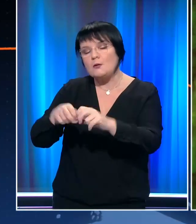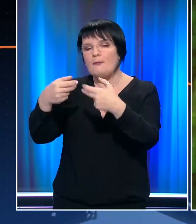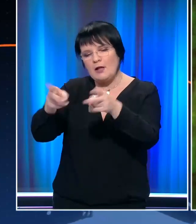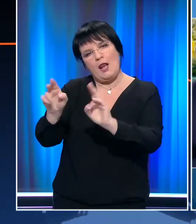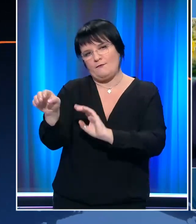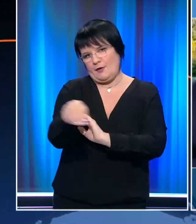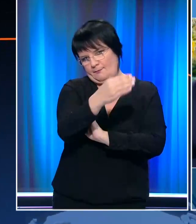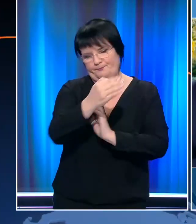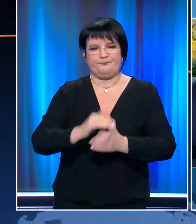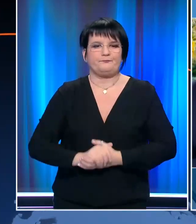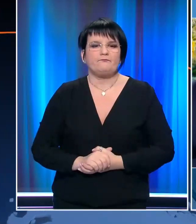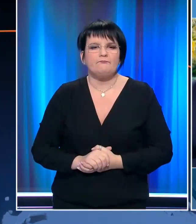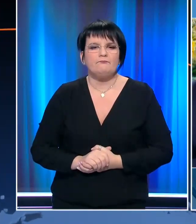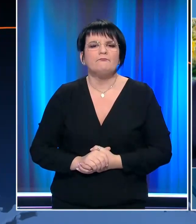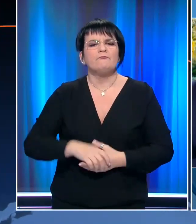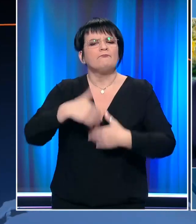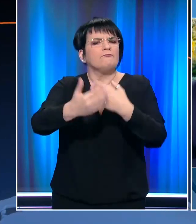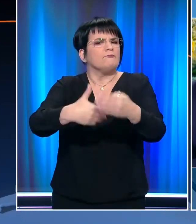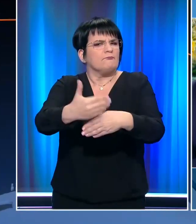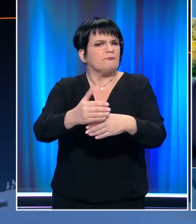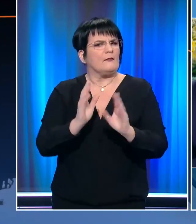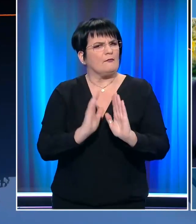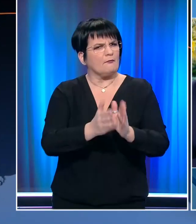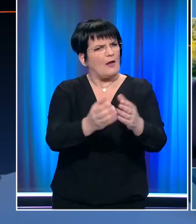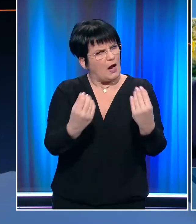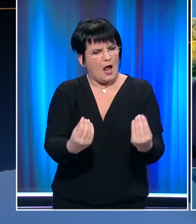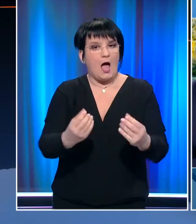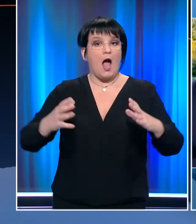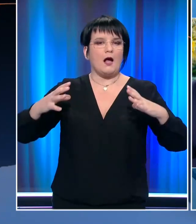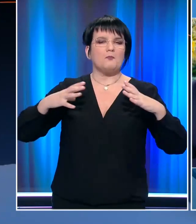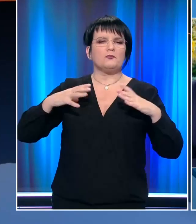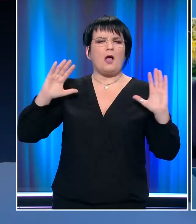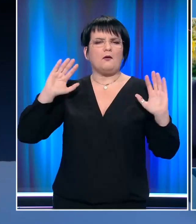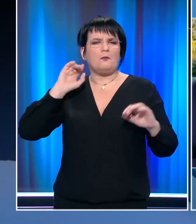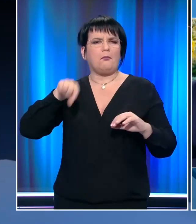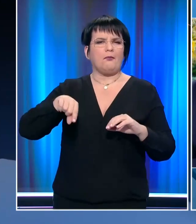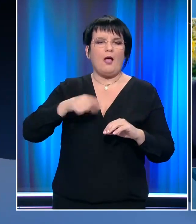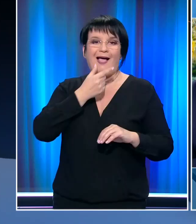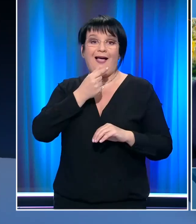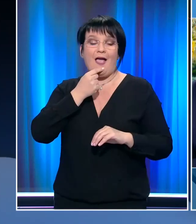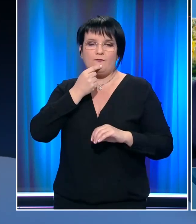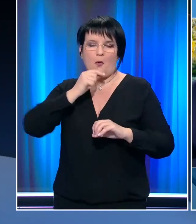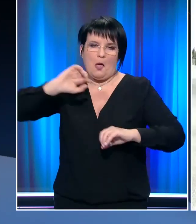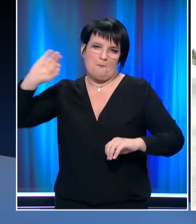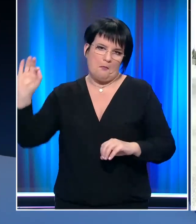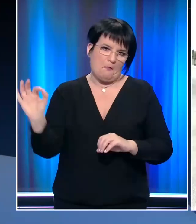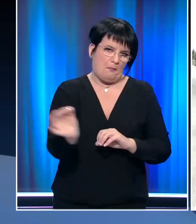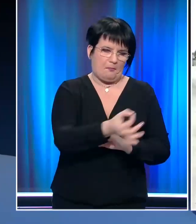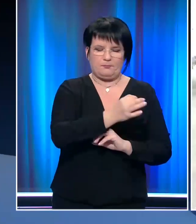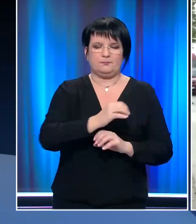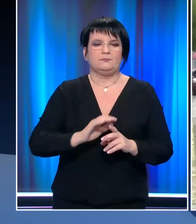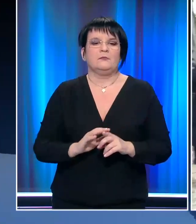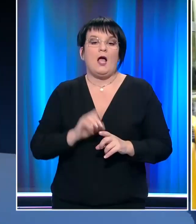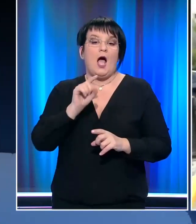μοριακό έλεγχο. Ενώ τα πράγματα πηγαίνουν καλά, αν κανείς χαλαρώσει, είναι πολύ εύκολο να επιταχυνθεί αρνητικά. Για